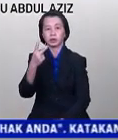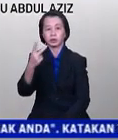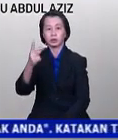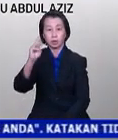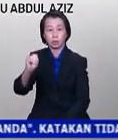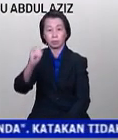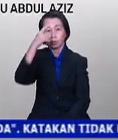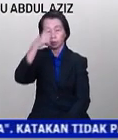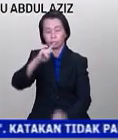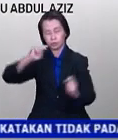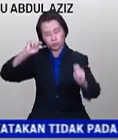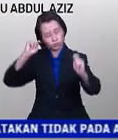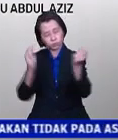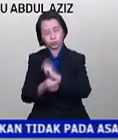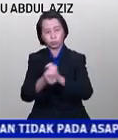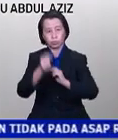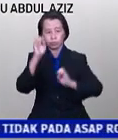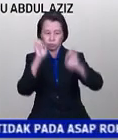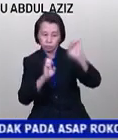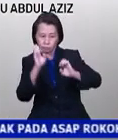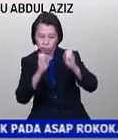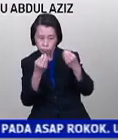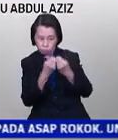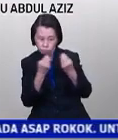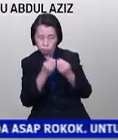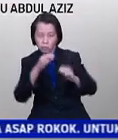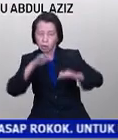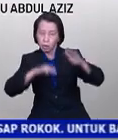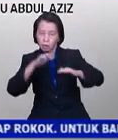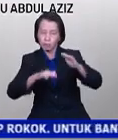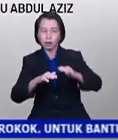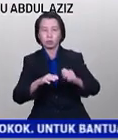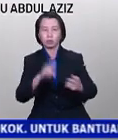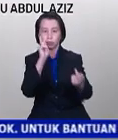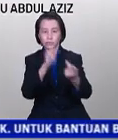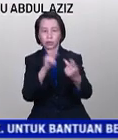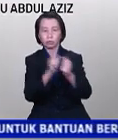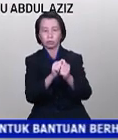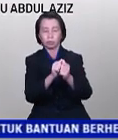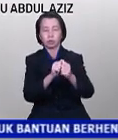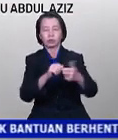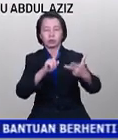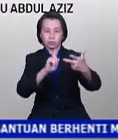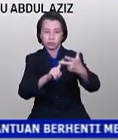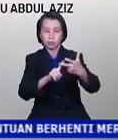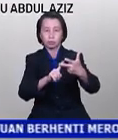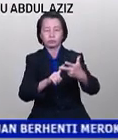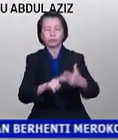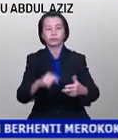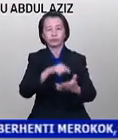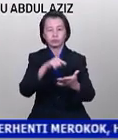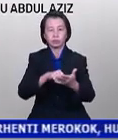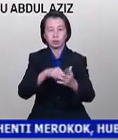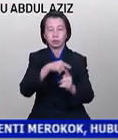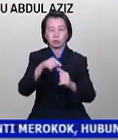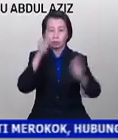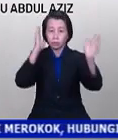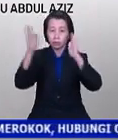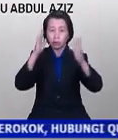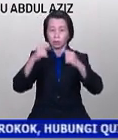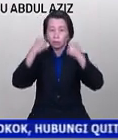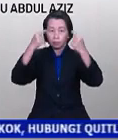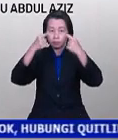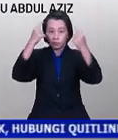Kesihatan bagi menukar kepada nilai ambang lebih sesuai, terutamanya di fasa ketiga. Ini apabila negara